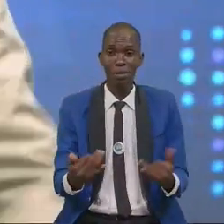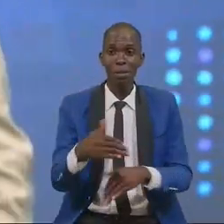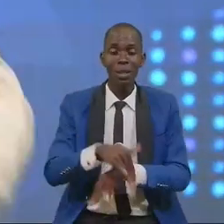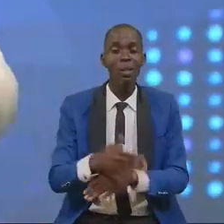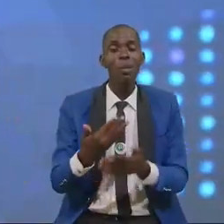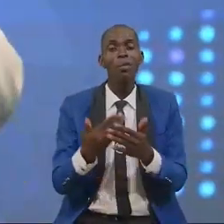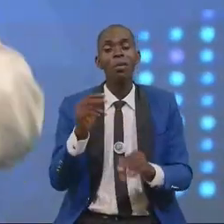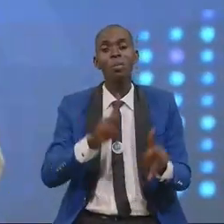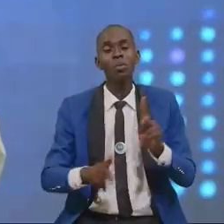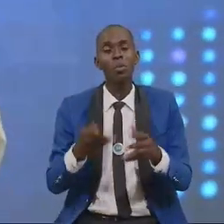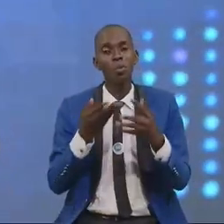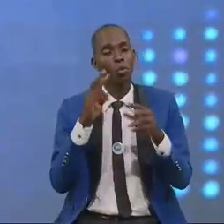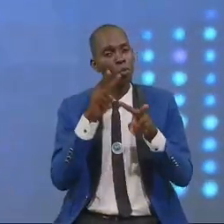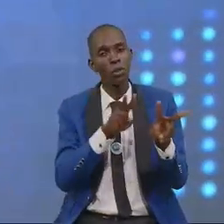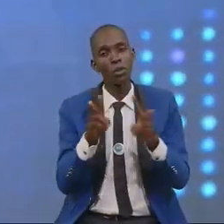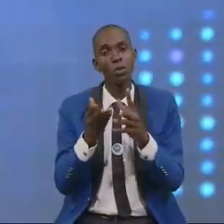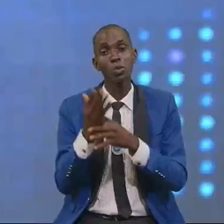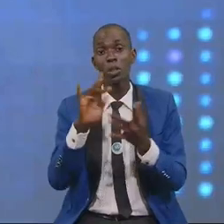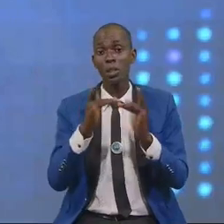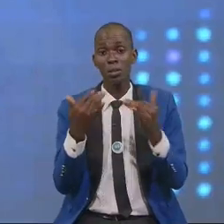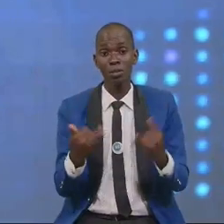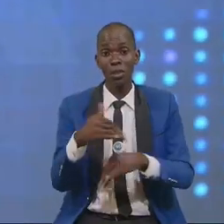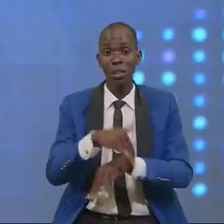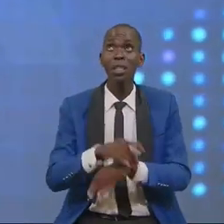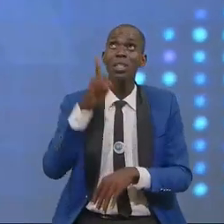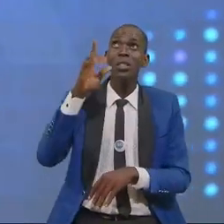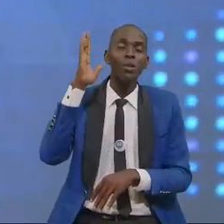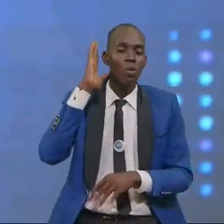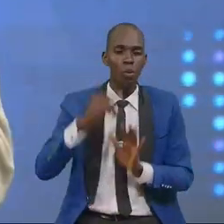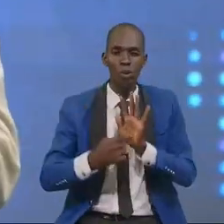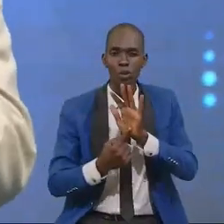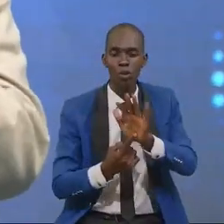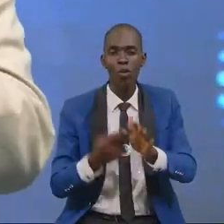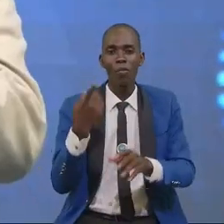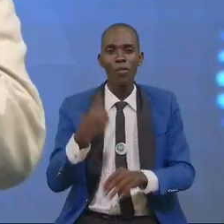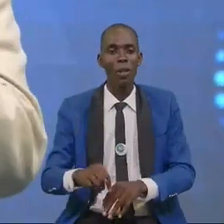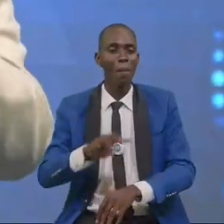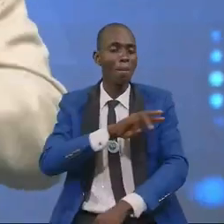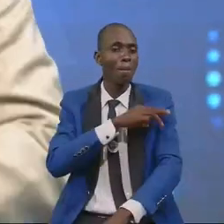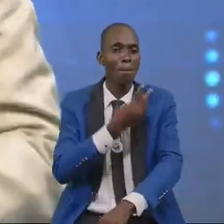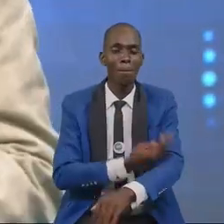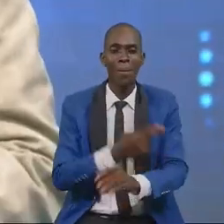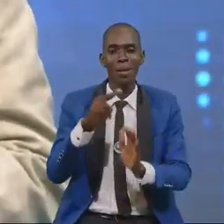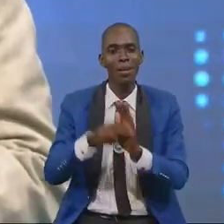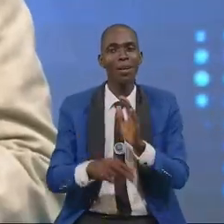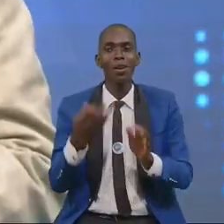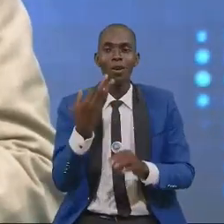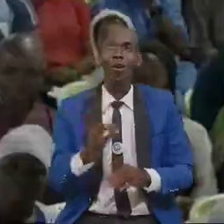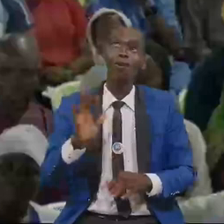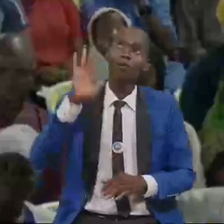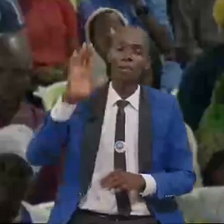tous ceux qui sont en ligne il se il va manifester la puissance de ces